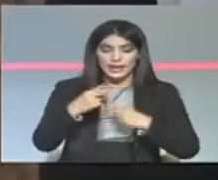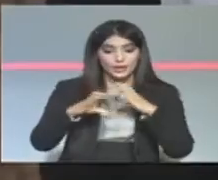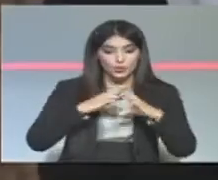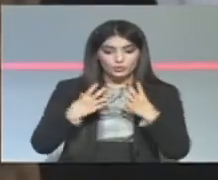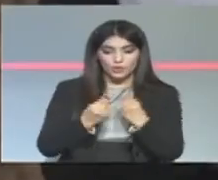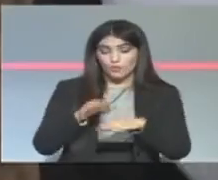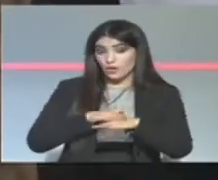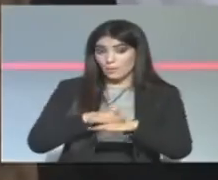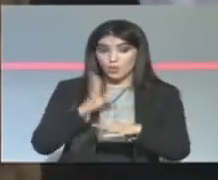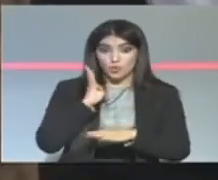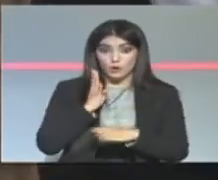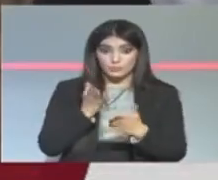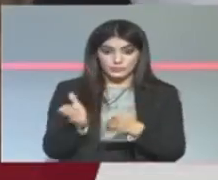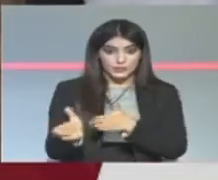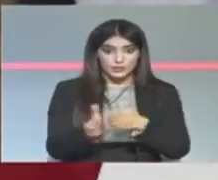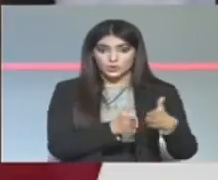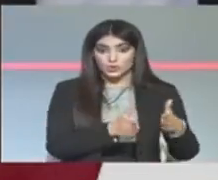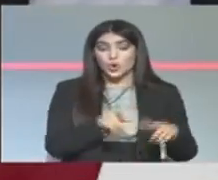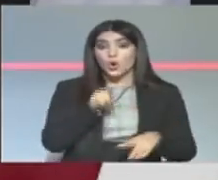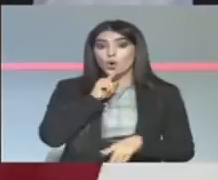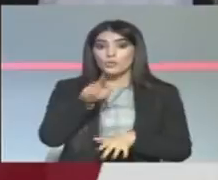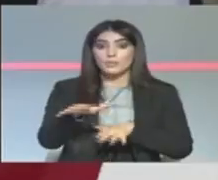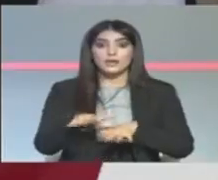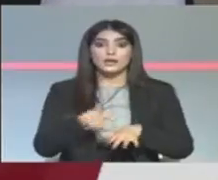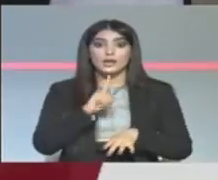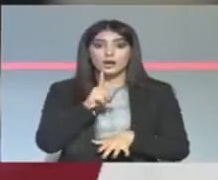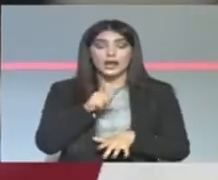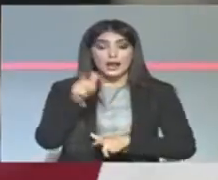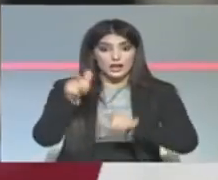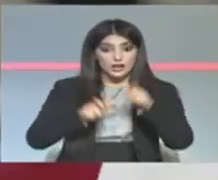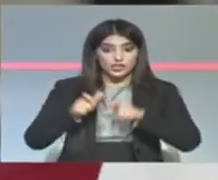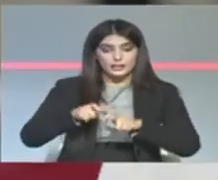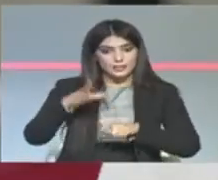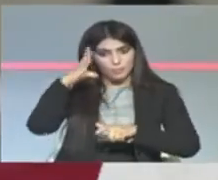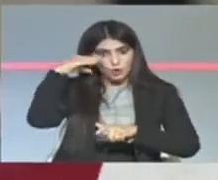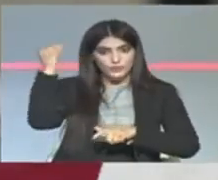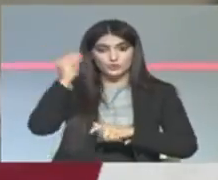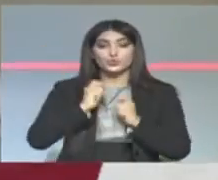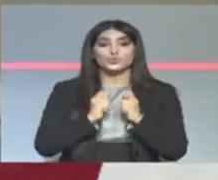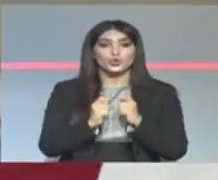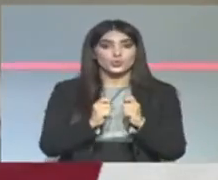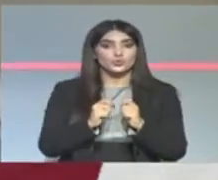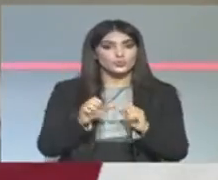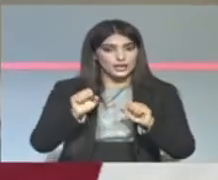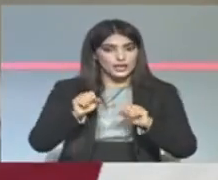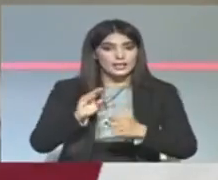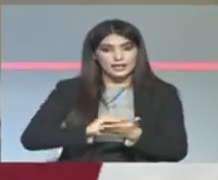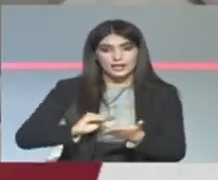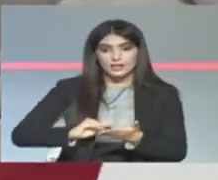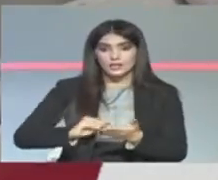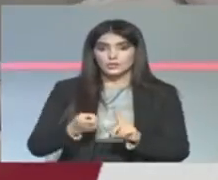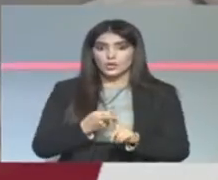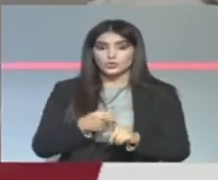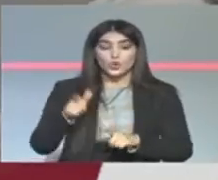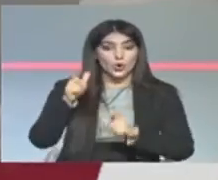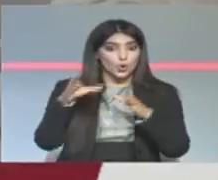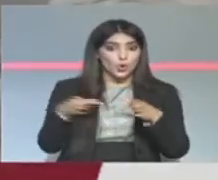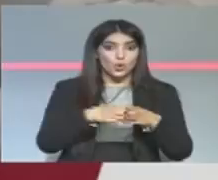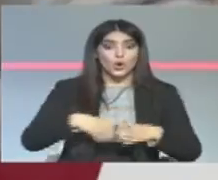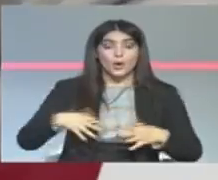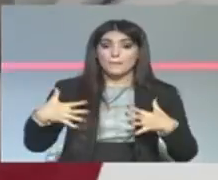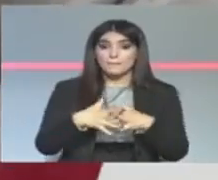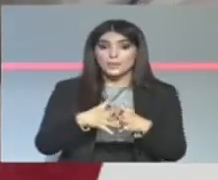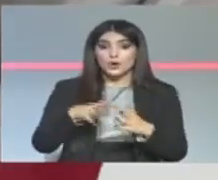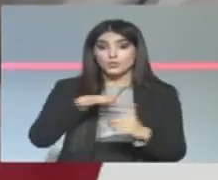خارطه الطريق هذا كان الامل وفق بعض المحللين السياسيين ان يساهم في صياغتها طرف سياسي ومجتمعي